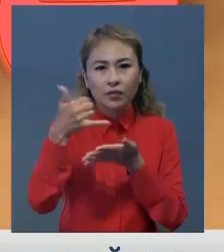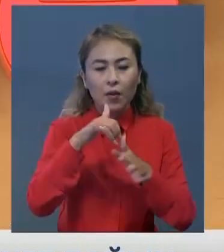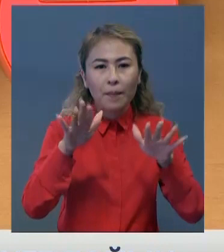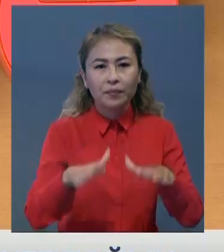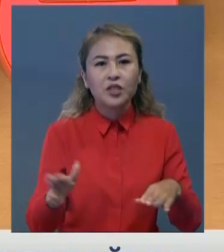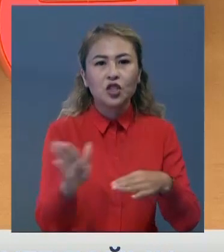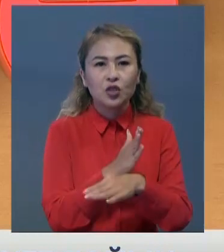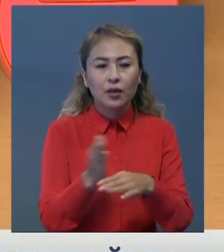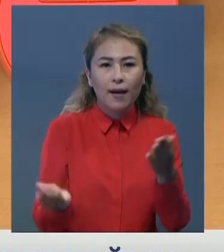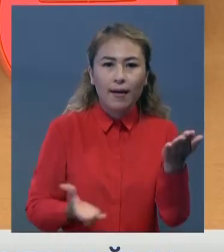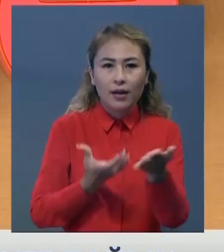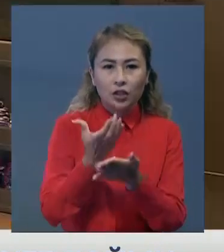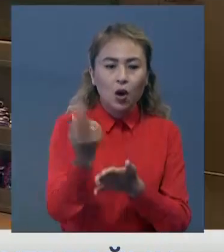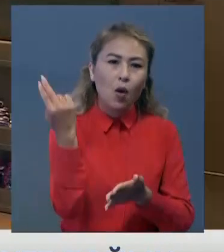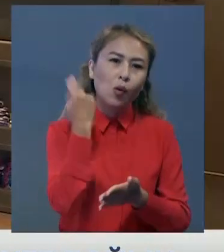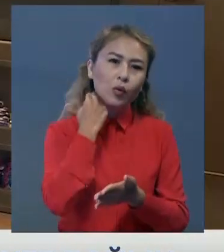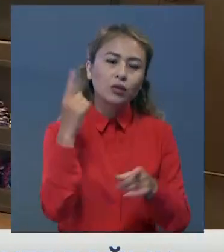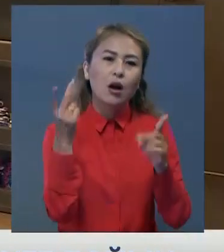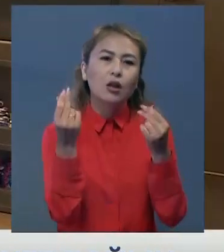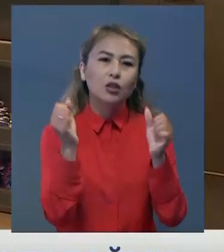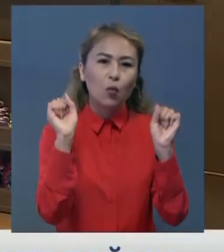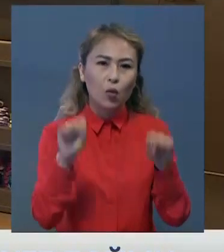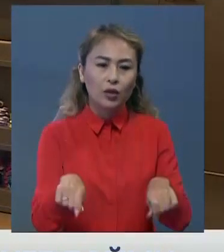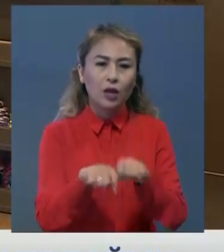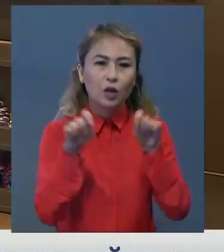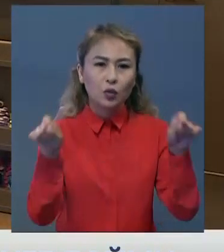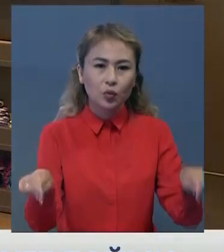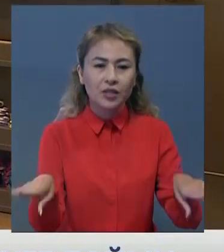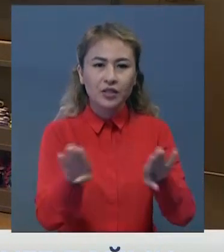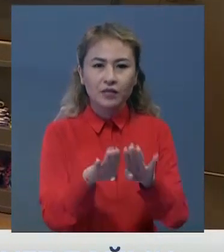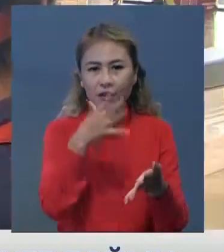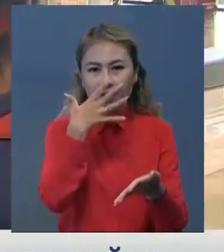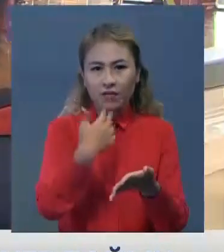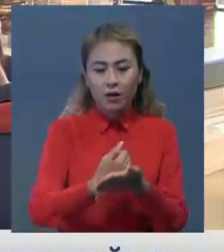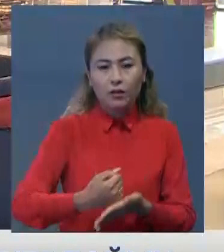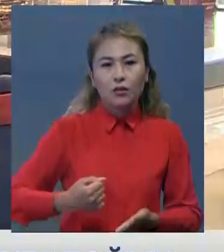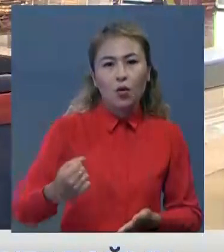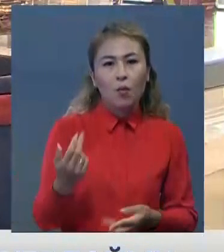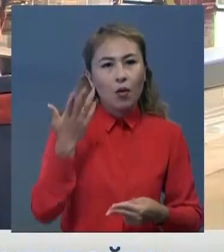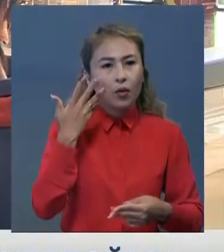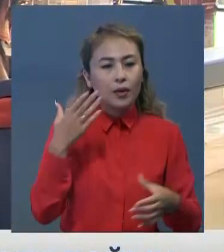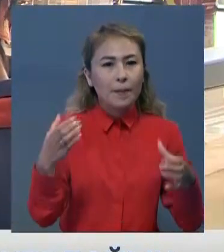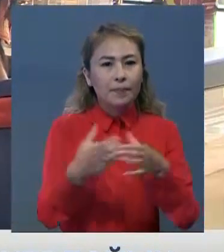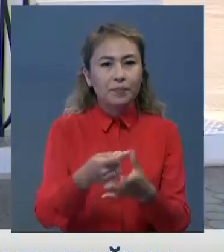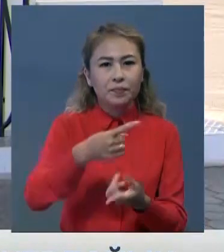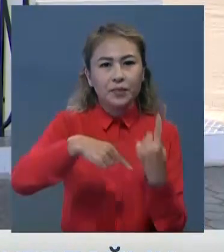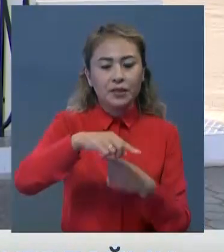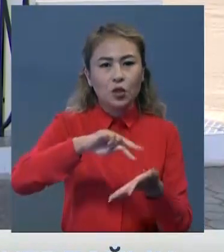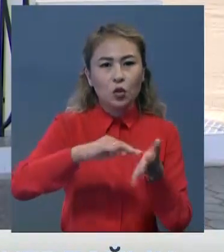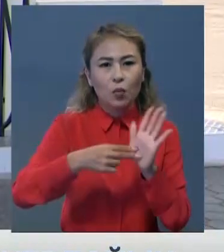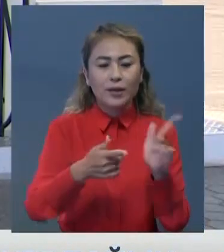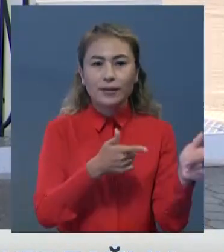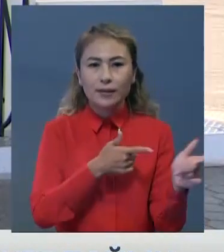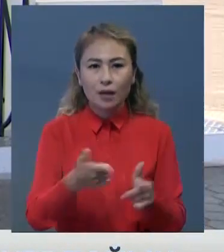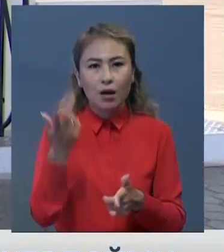станциясын жеке қаражатқа да, қарыз ақшаға да ашуға болады. Компания өз серіктестеріне толық аяқталған бизнес жобасын ұсына.